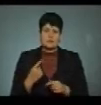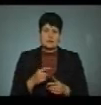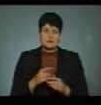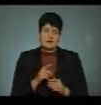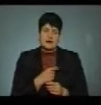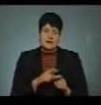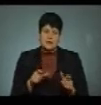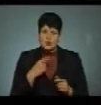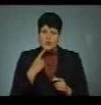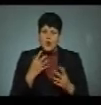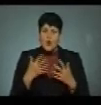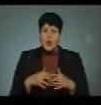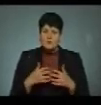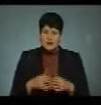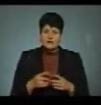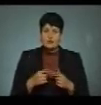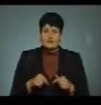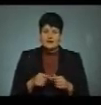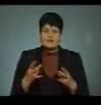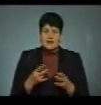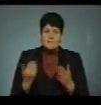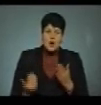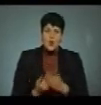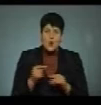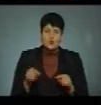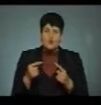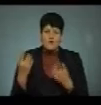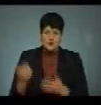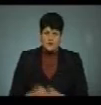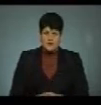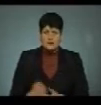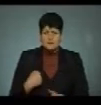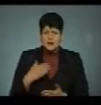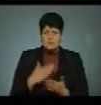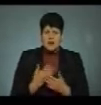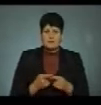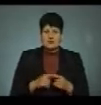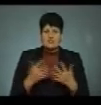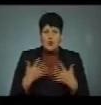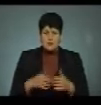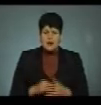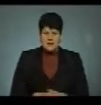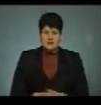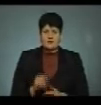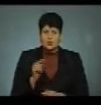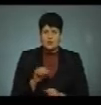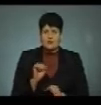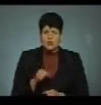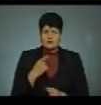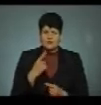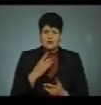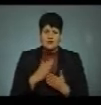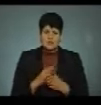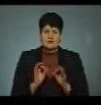каже, обладнання у відділенні треба оновлювати. Ми маємо це обладнання і воно, можна говорити, є в